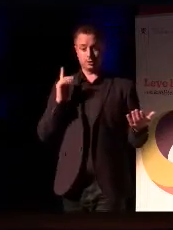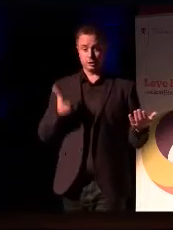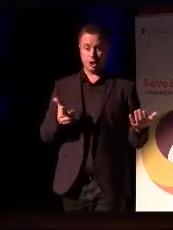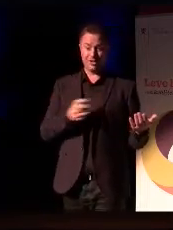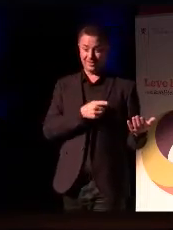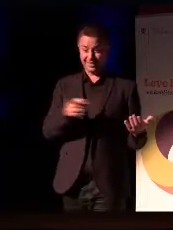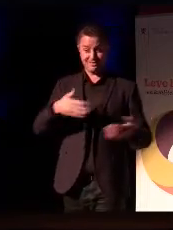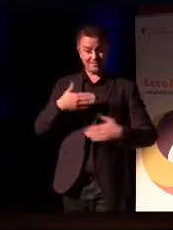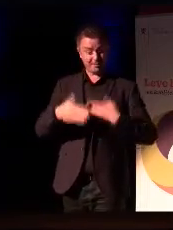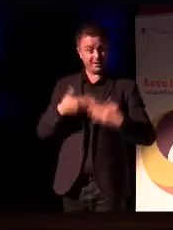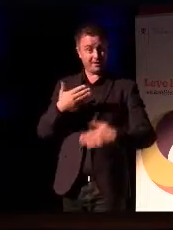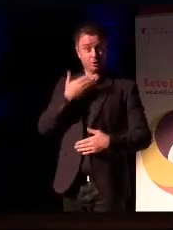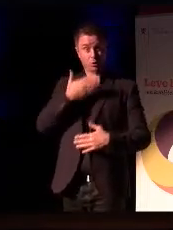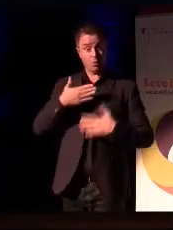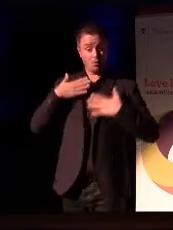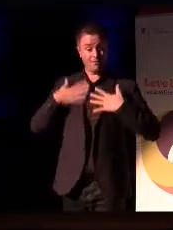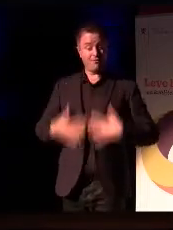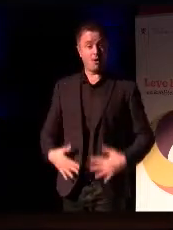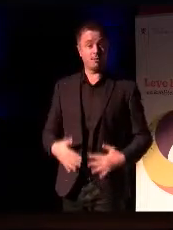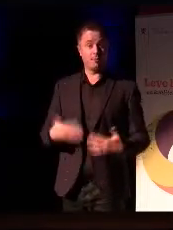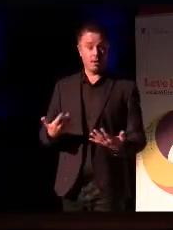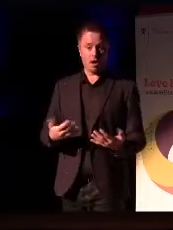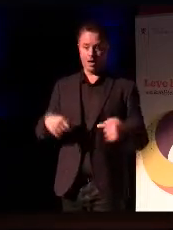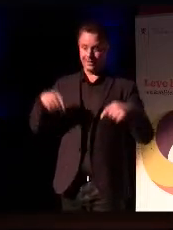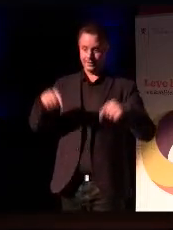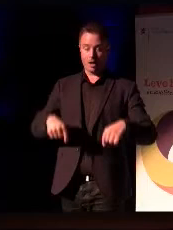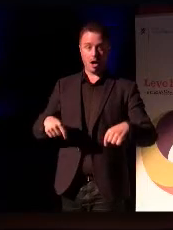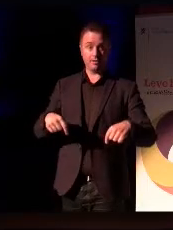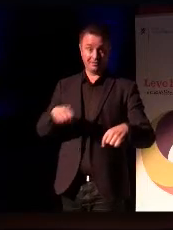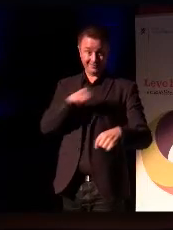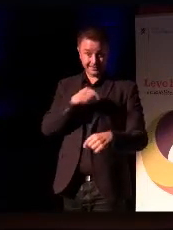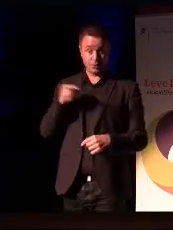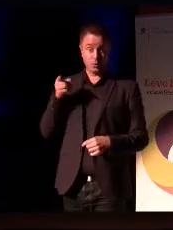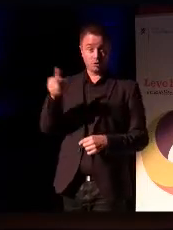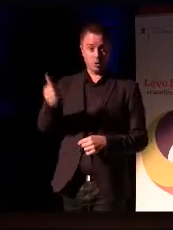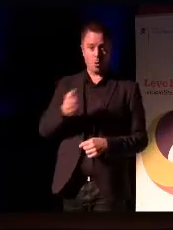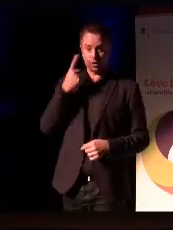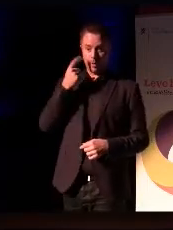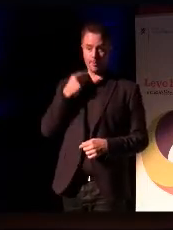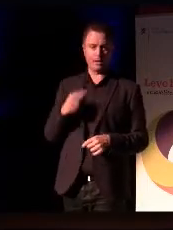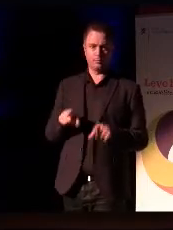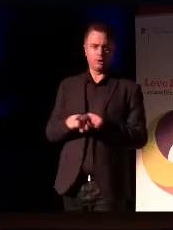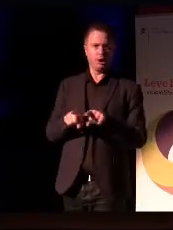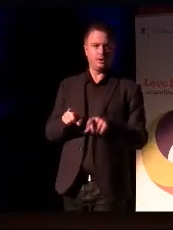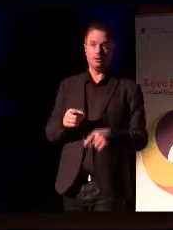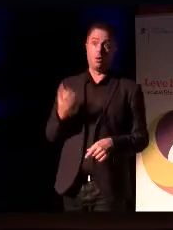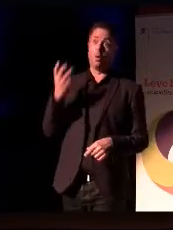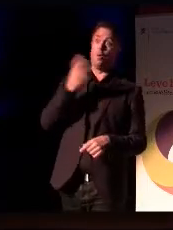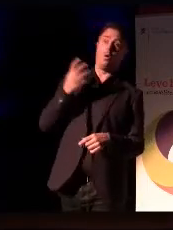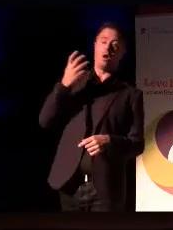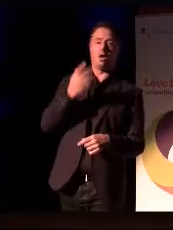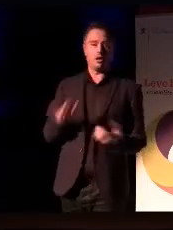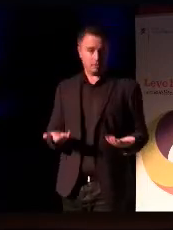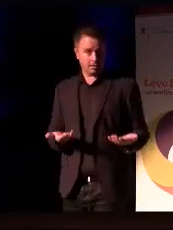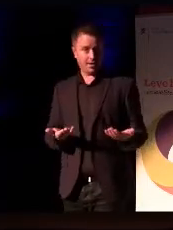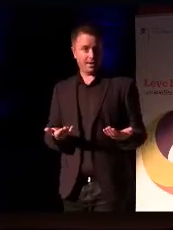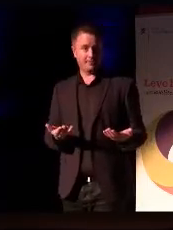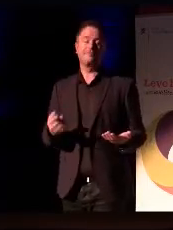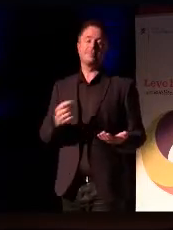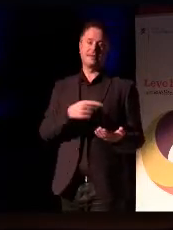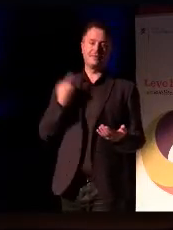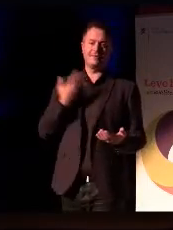lenger oppsiktsvekkende å fylle 100 år. Vi opptatt av å legge år til livene